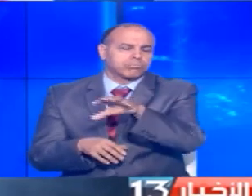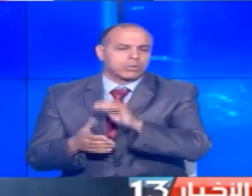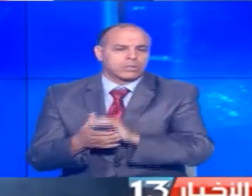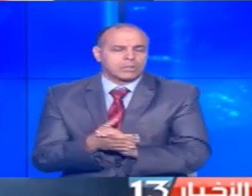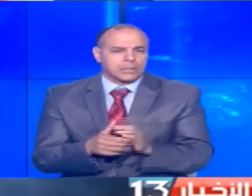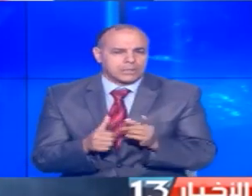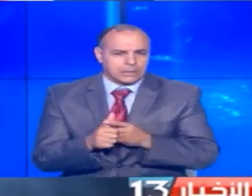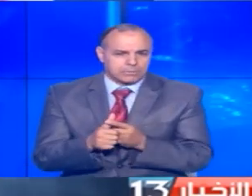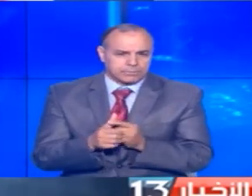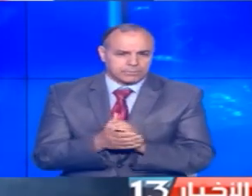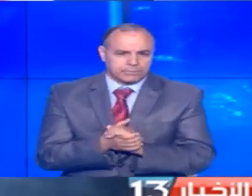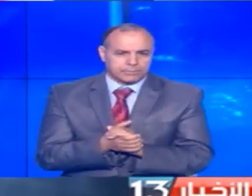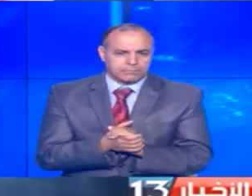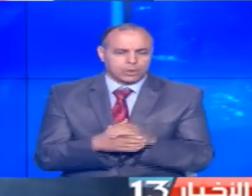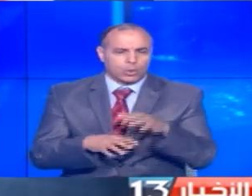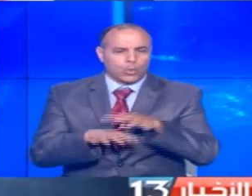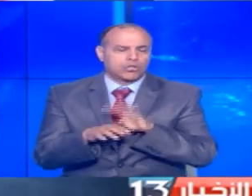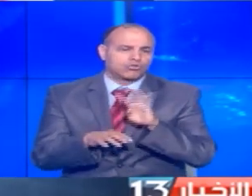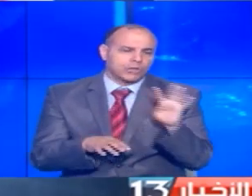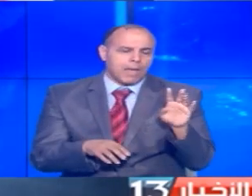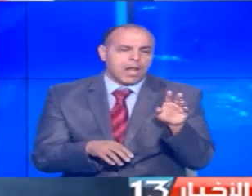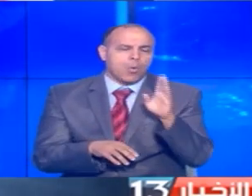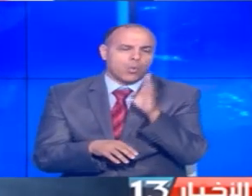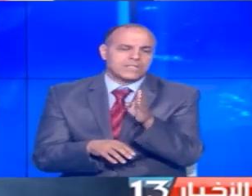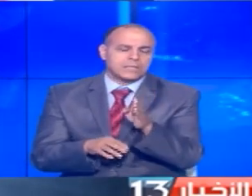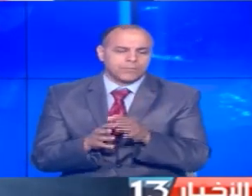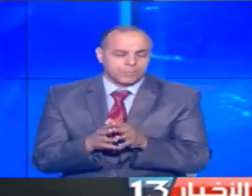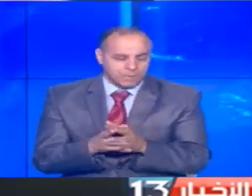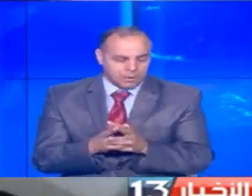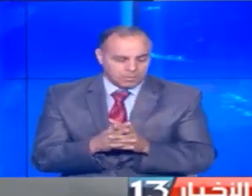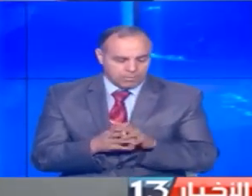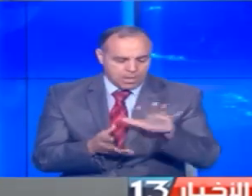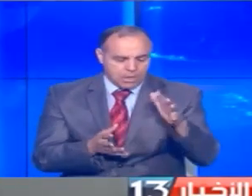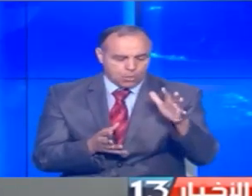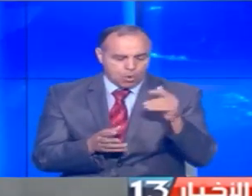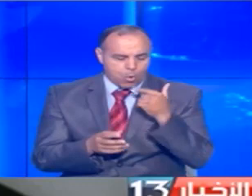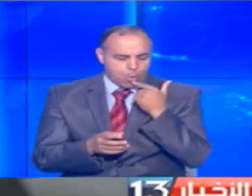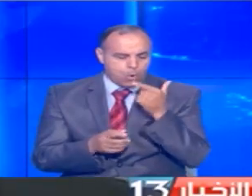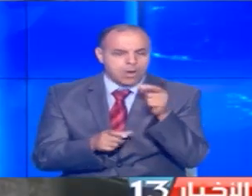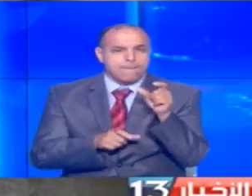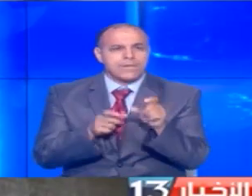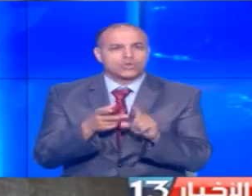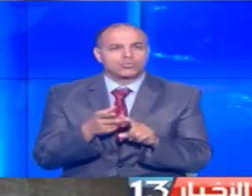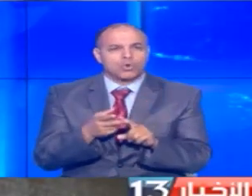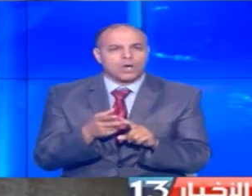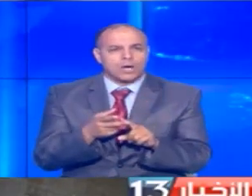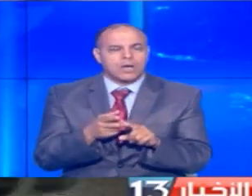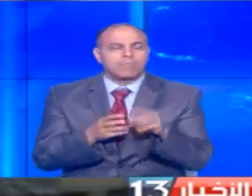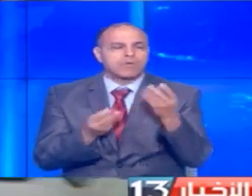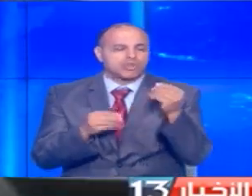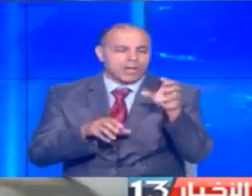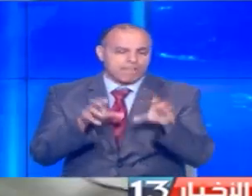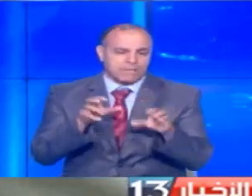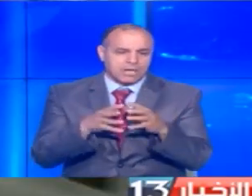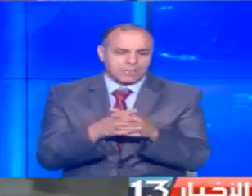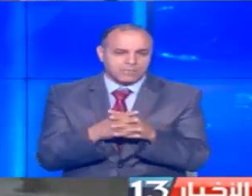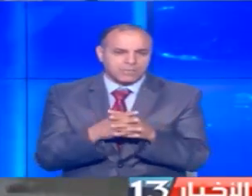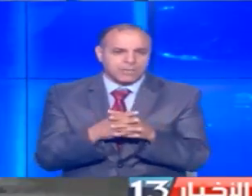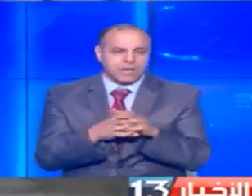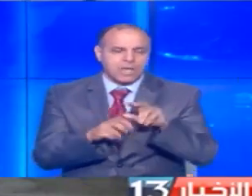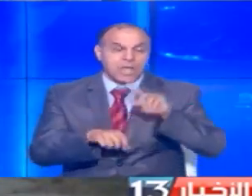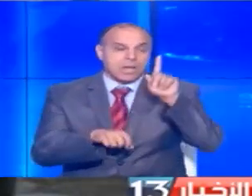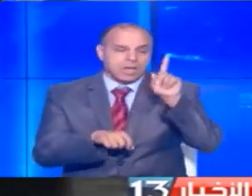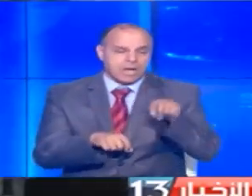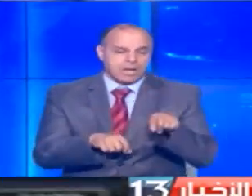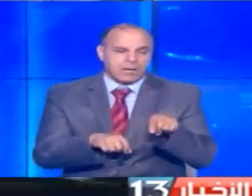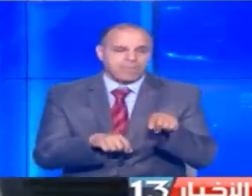من ولايات الشمال والوسط، حيث نتوقع أن يتجاوز مجموعة كميات الأمطار في ظرف 24 ساعة